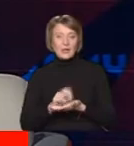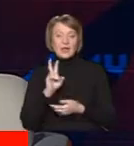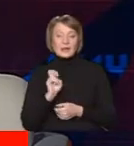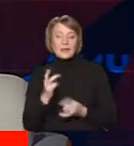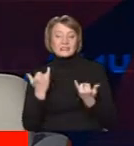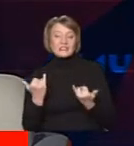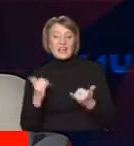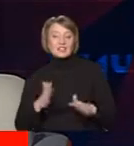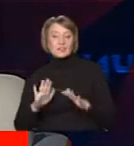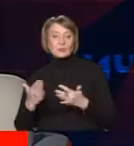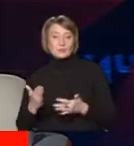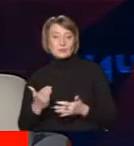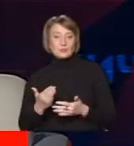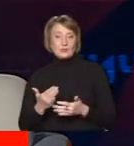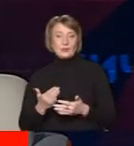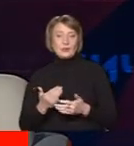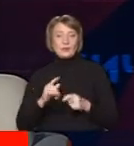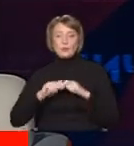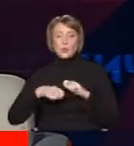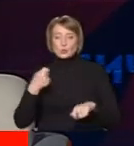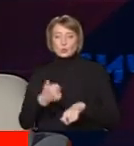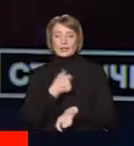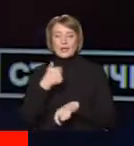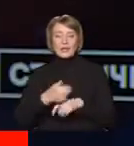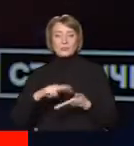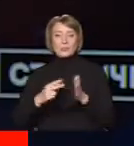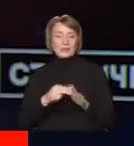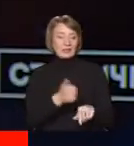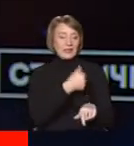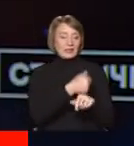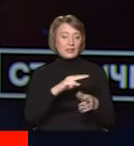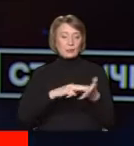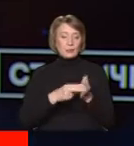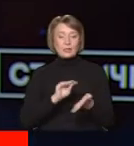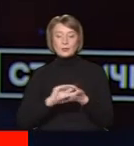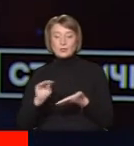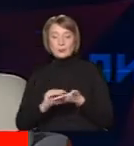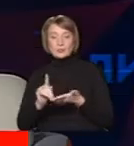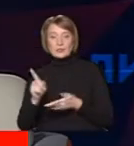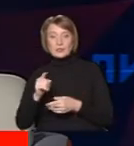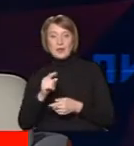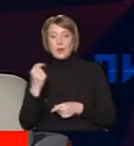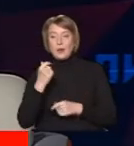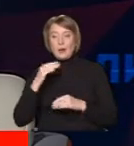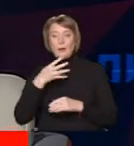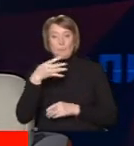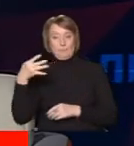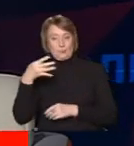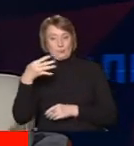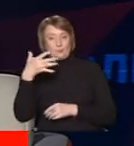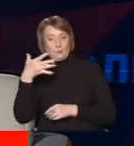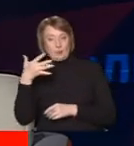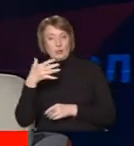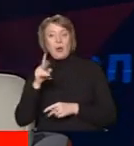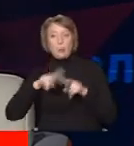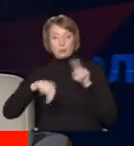коли видаються містобудівні умови обмеження в порушення генплану, де на генплані написано, що має бути мала поверхова забудова, садибна, видаються багато поверхову.